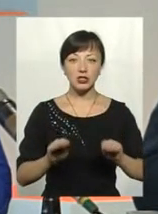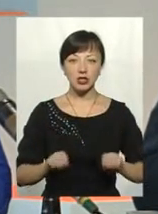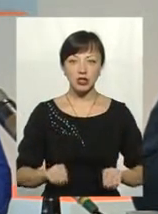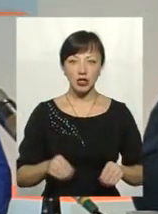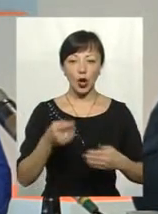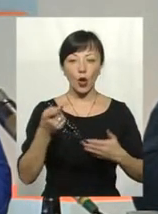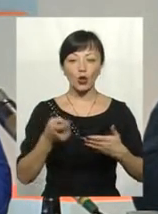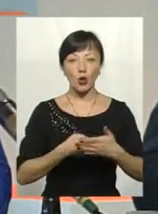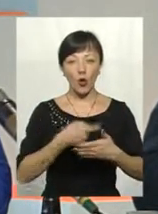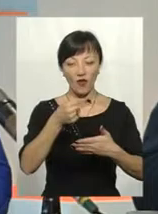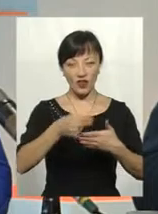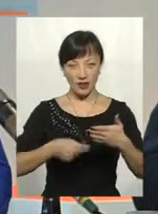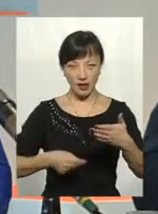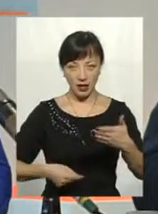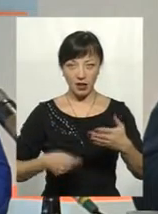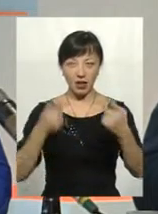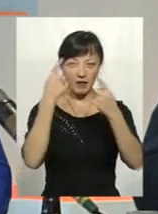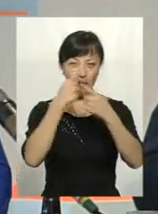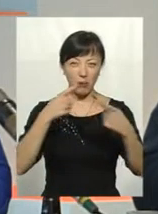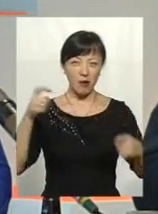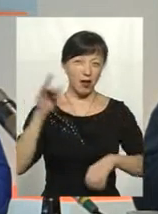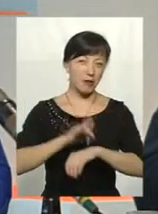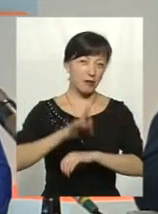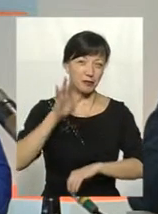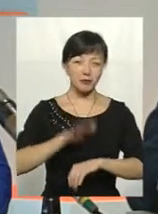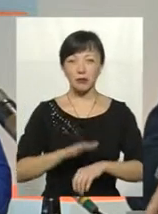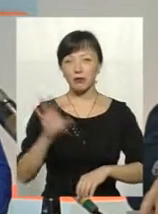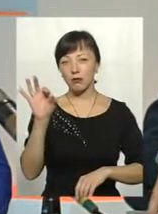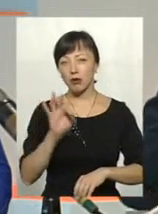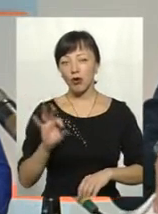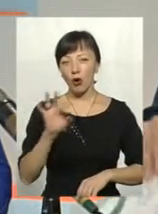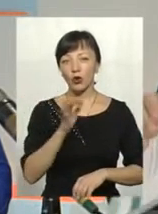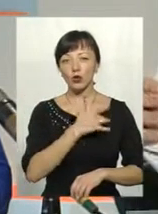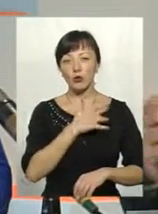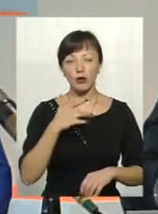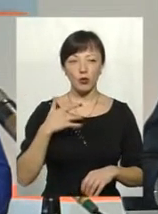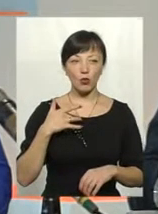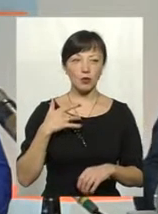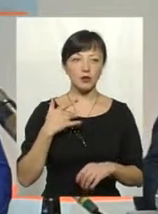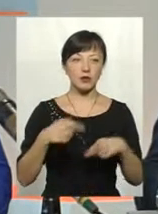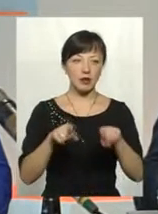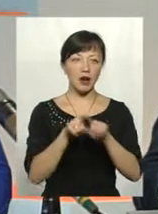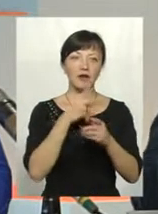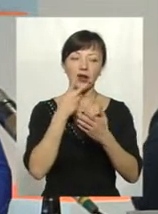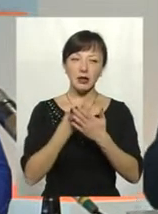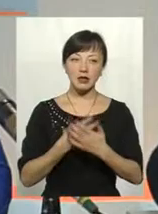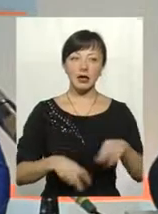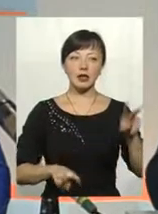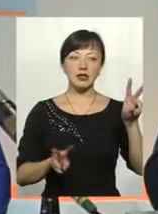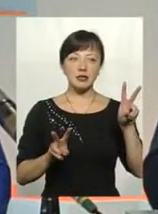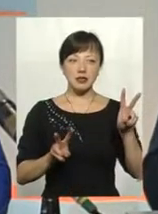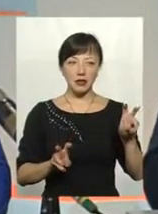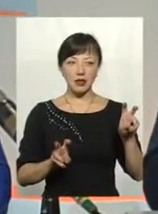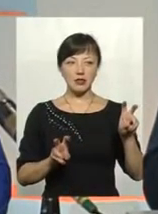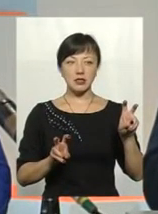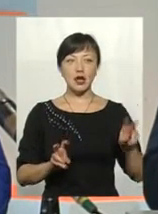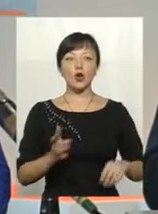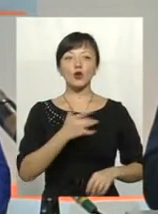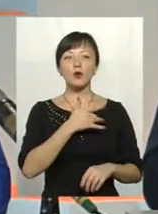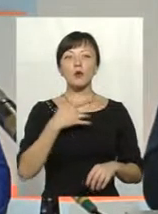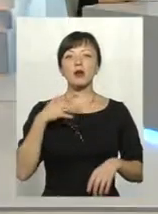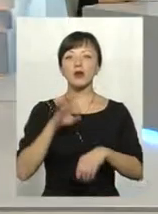довідник, який наводить всю інформацію, що стосується туберкульозу. Ось так він виглядає, називається «Туберкульоз в